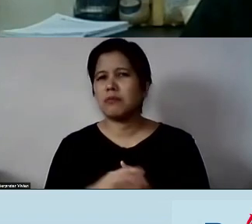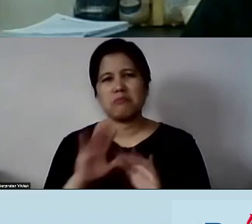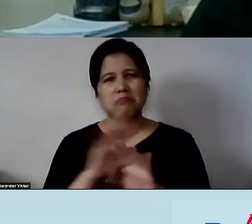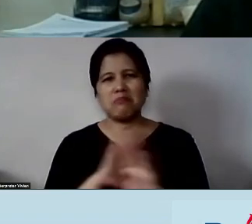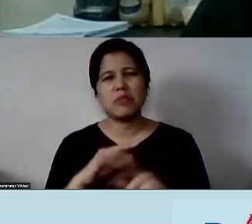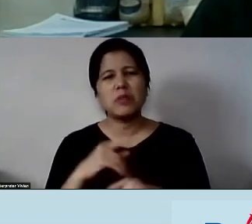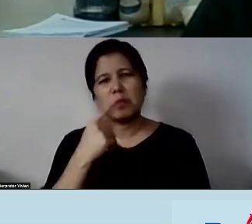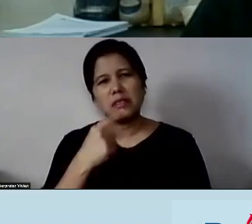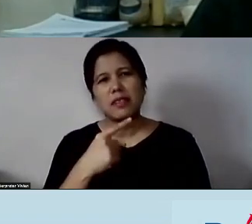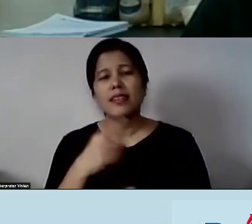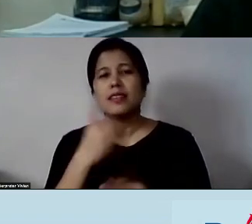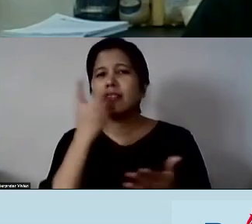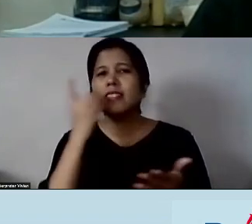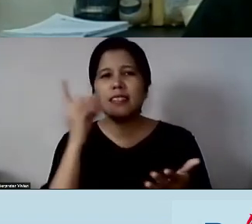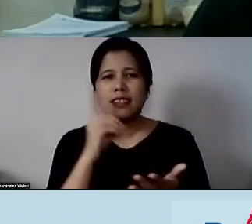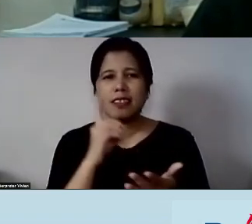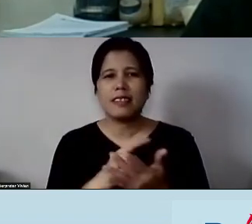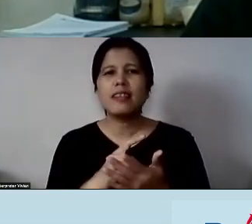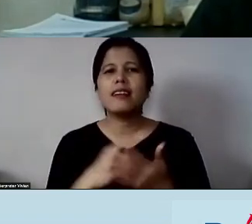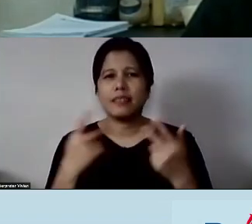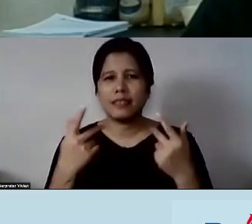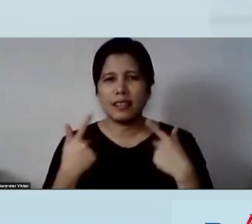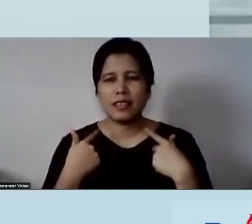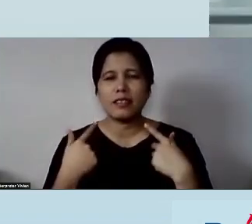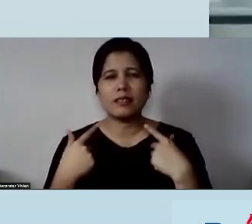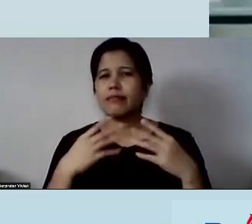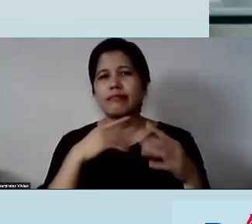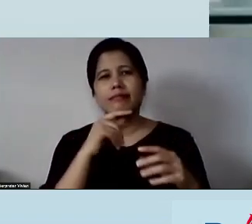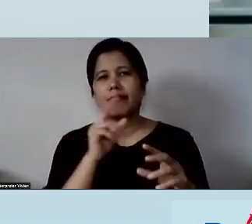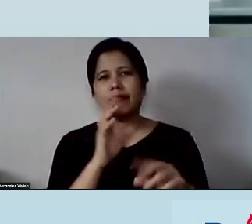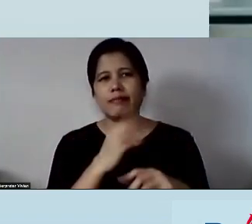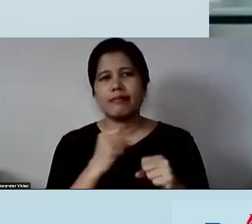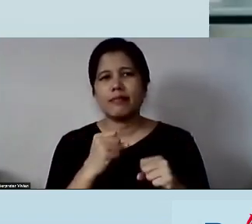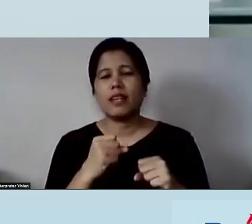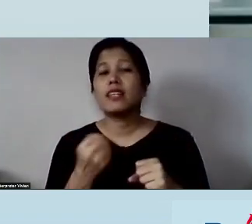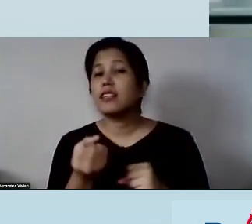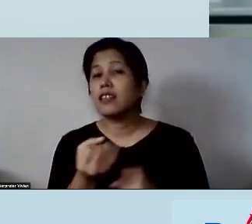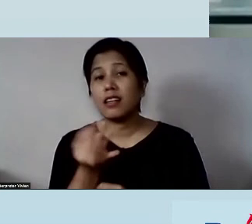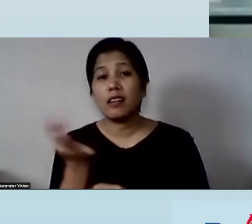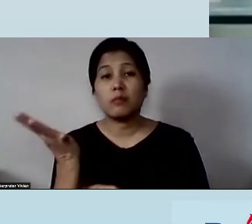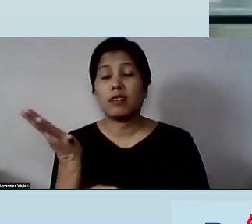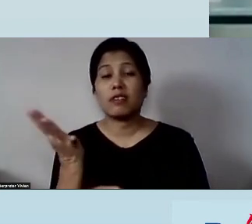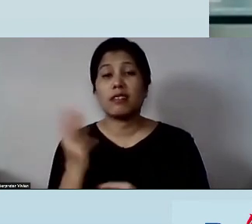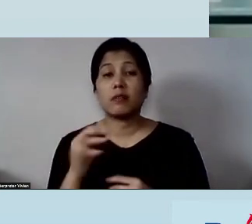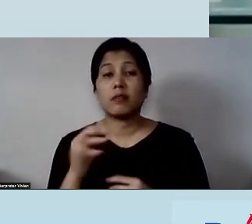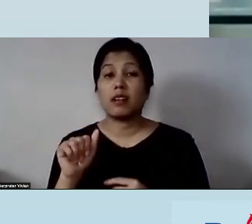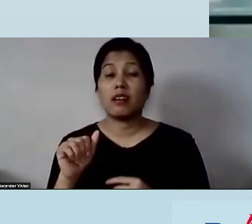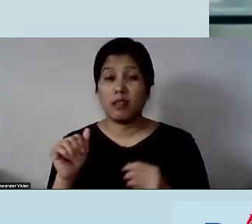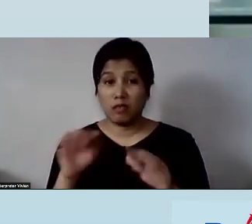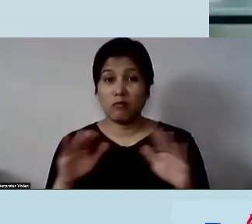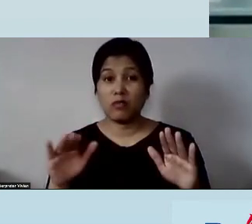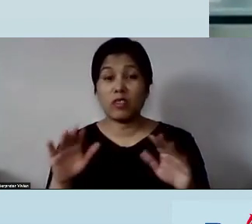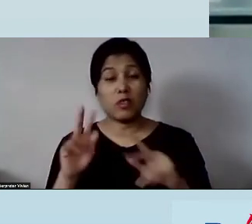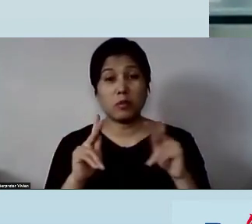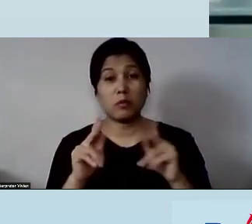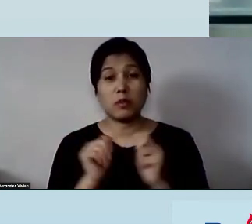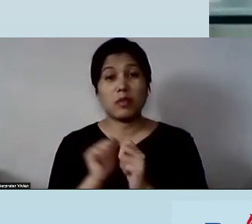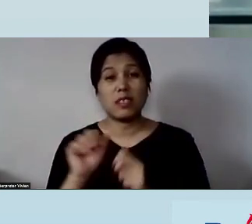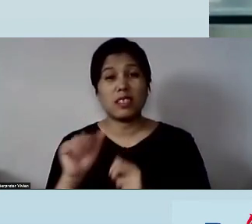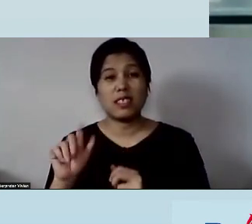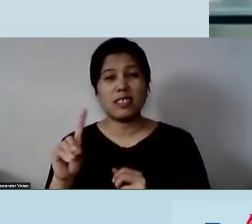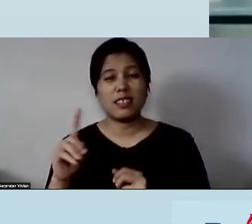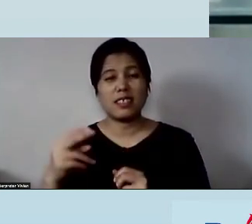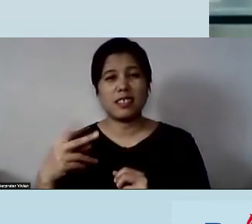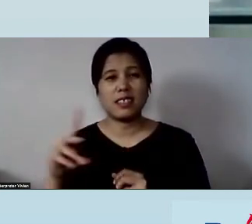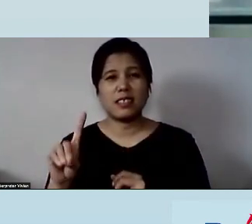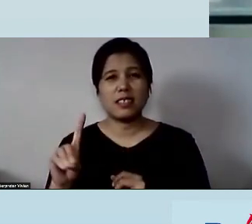yung data natin sa ADHD, hindi natin makuha yung ilan ba talaga. Eh, palagi nag-a-assume tayo doon. No? Binabasa ko palagi